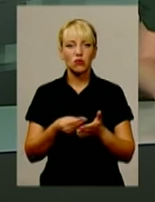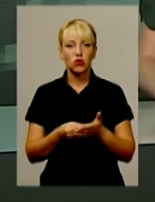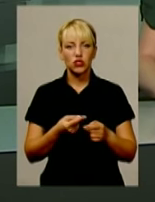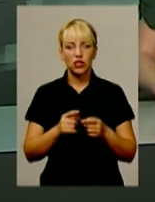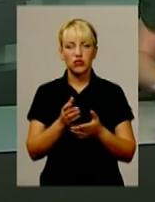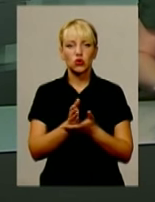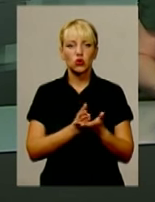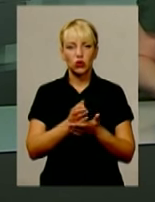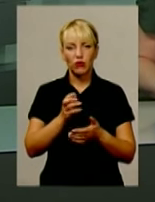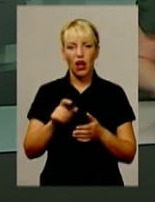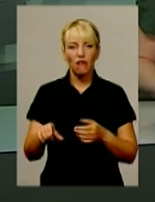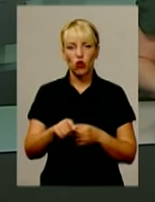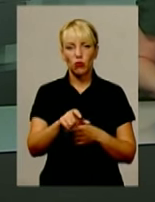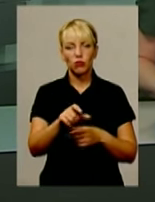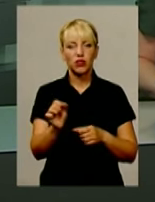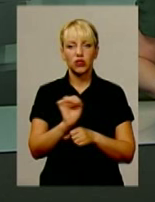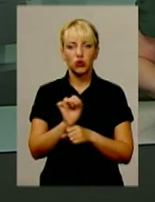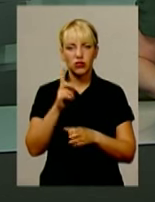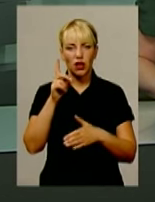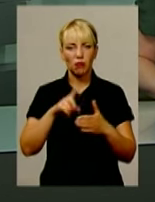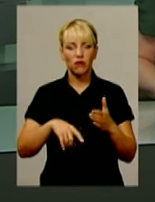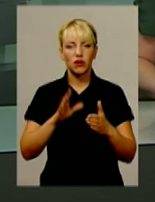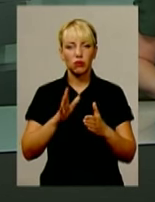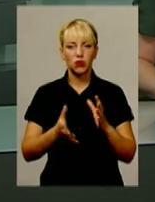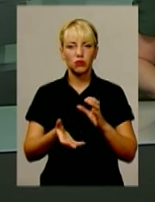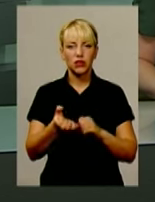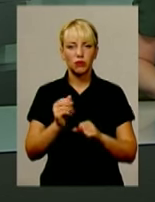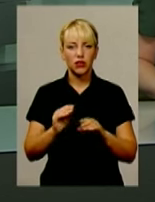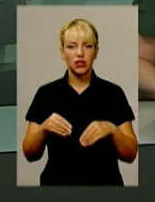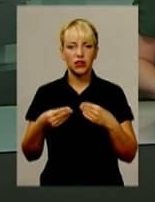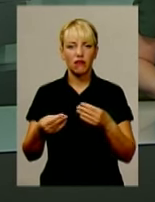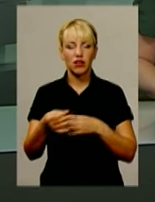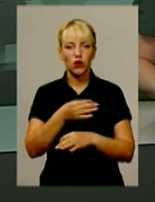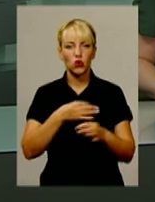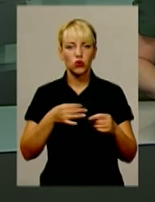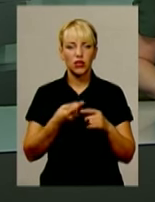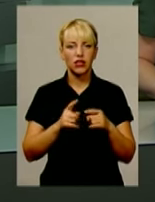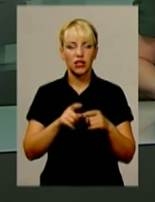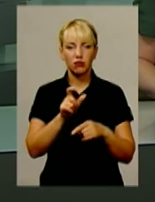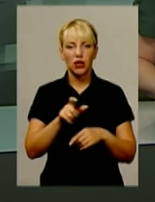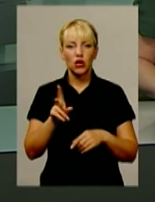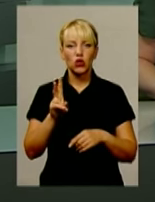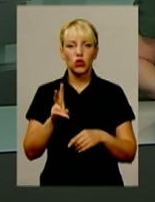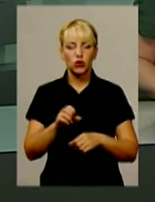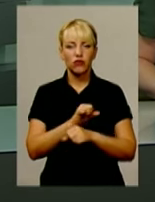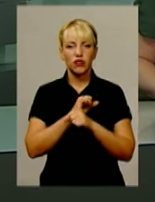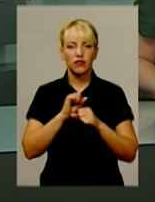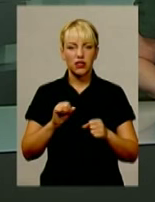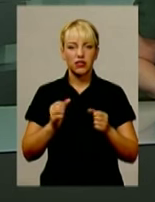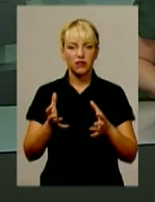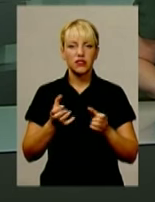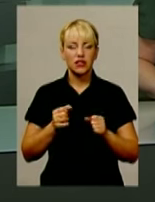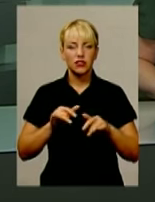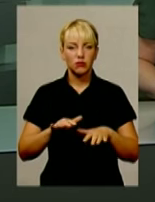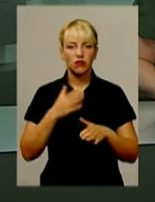службі автомобільних доріг запевняють, будуть підтримувати і надавати консультації тим, хто все ж наважиться взяти справу